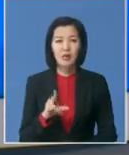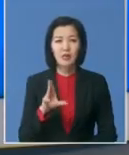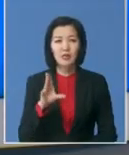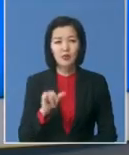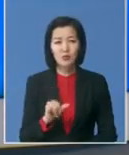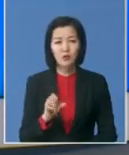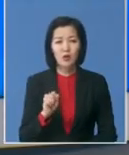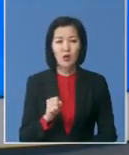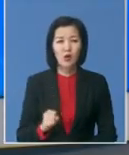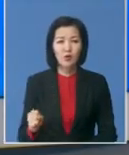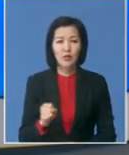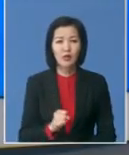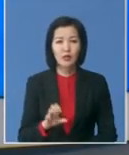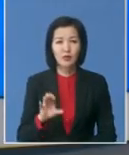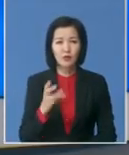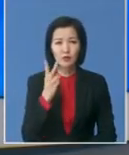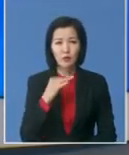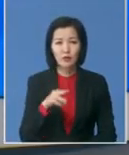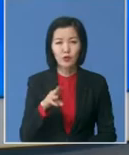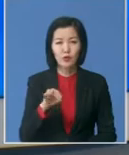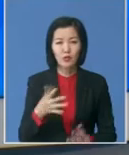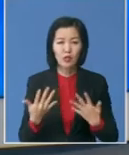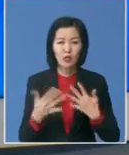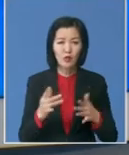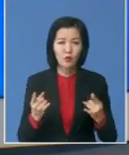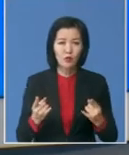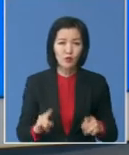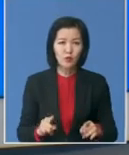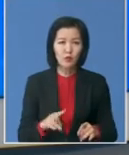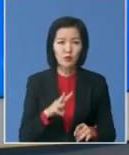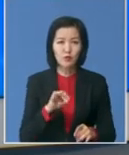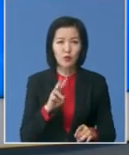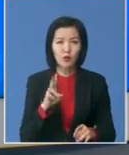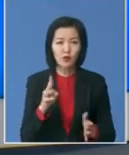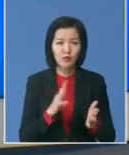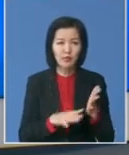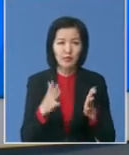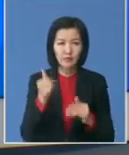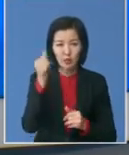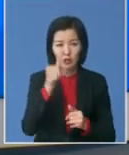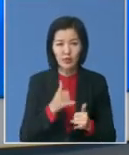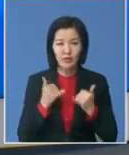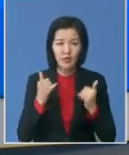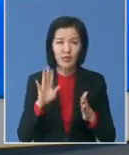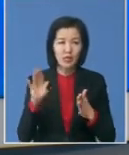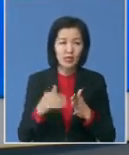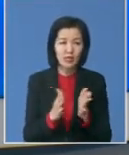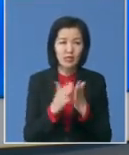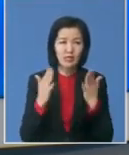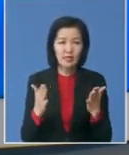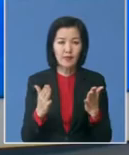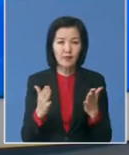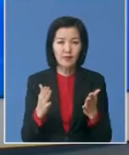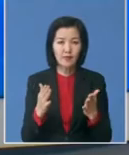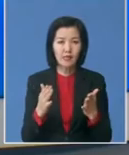Жалғыз Торанға бұл Ақсу ауданы Сүттіген ауылының тумасы Құдаш Мұқашевтың 85 жылдығына арнап шығарылған жаңа кітаптың аты.